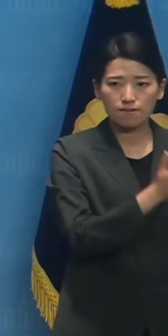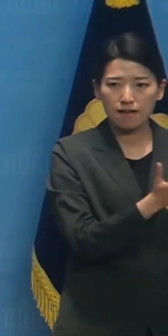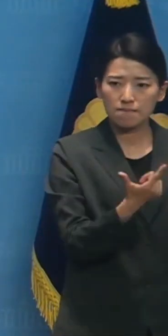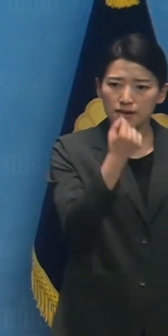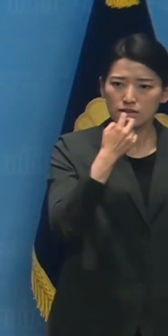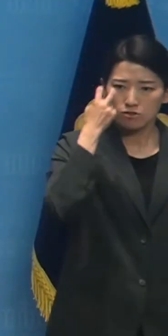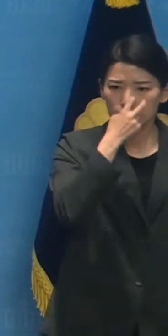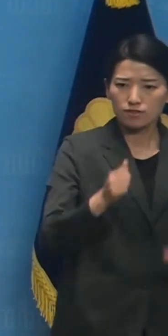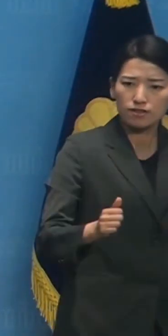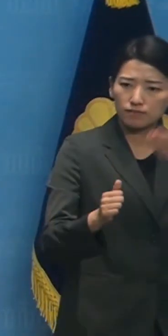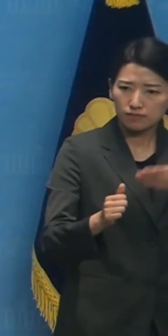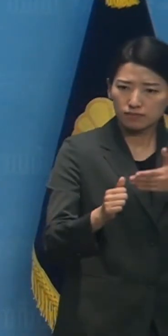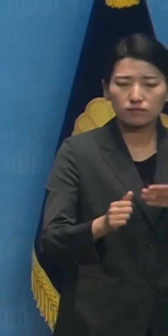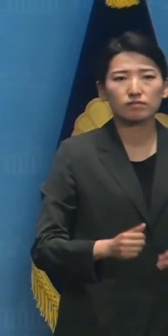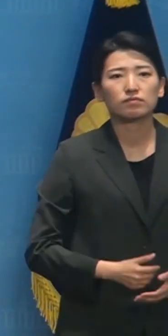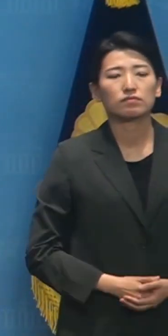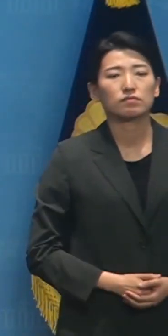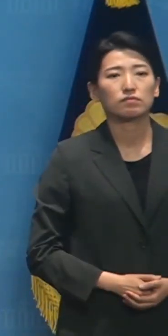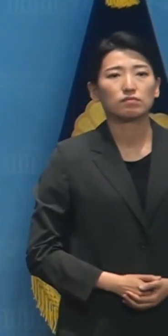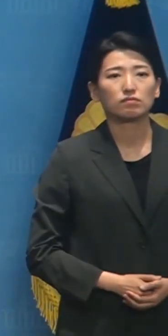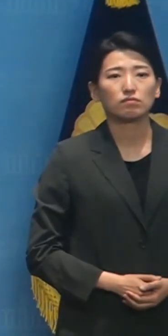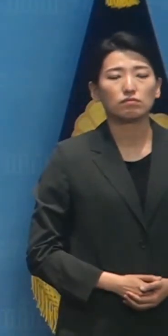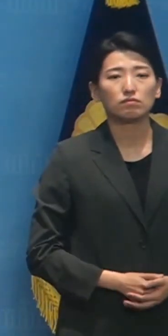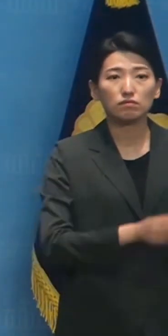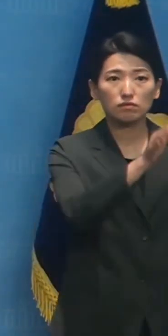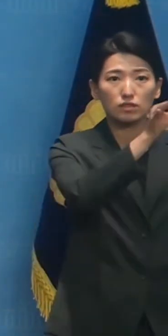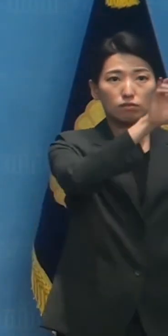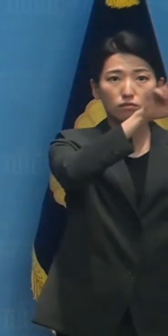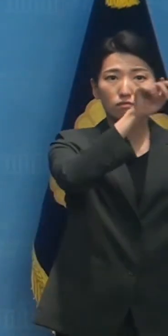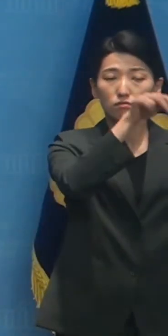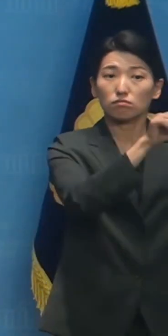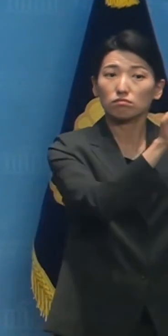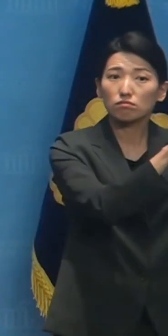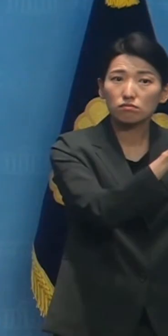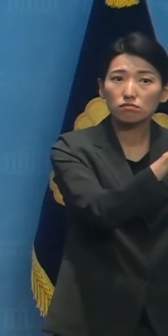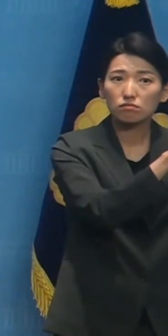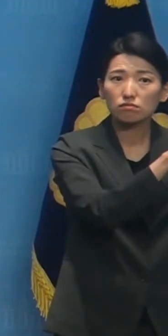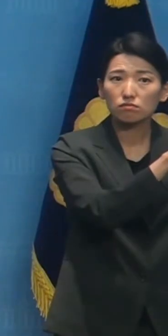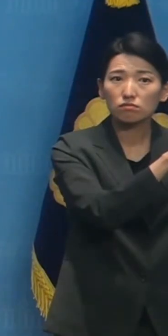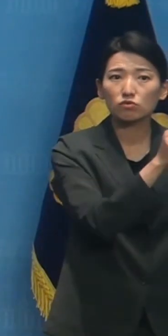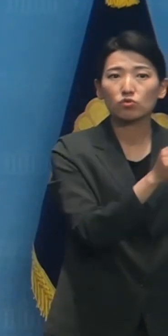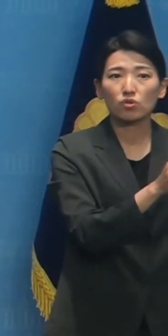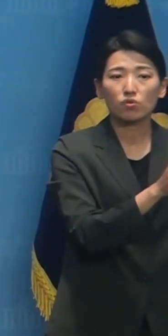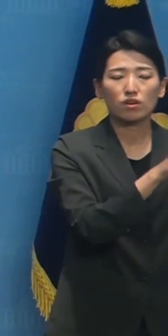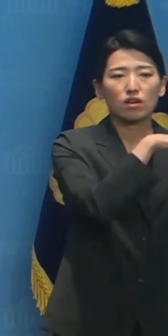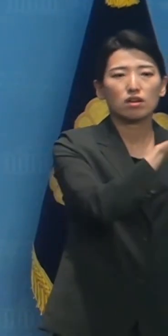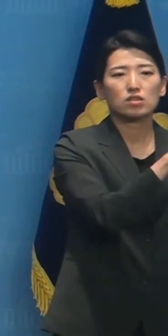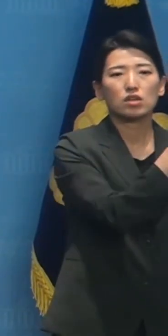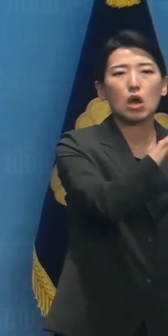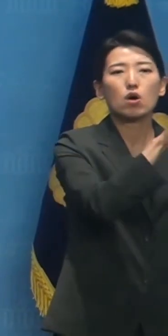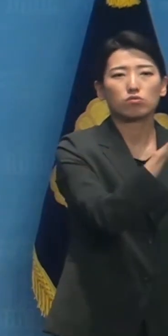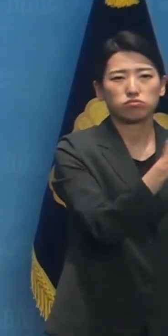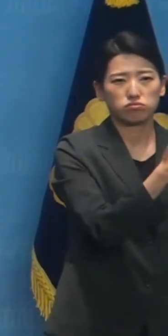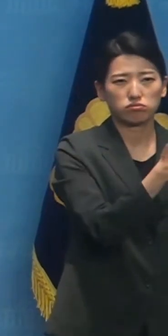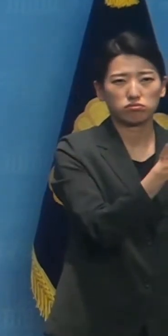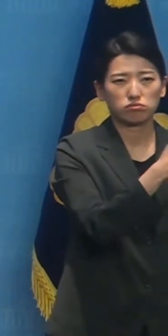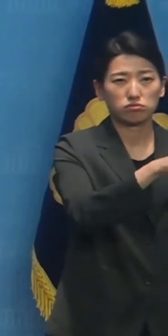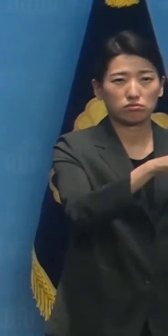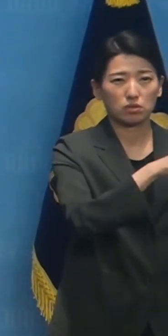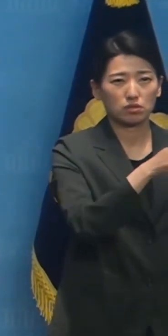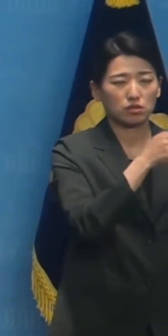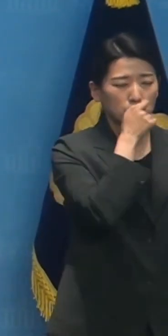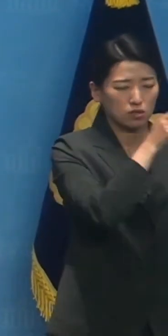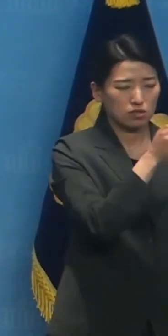수사하라. 김문수 국민의힘 대통령 후보는 정광훈 목사와의 오랜 정치적 연대를 통해